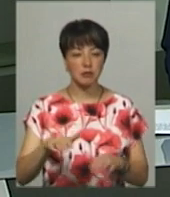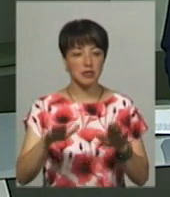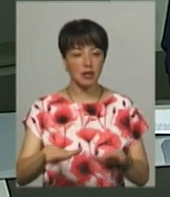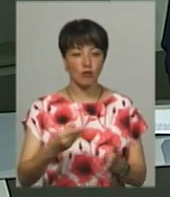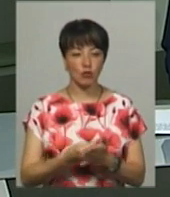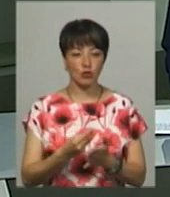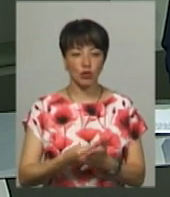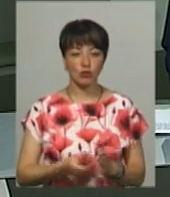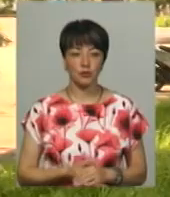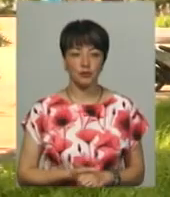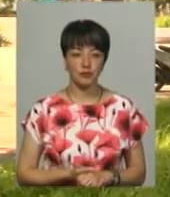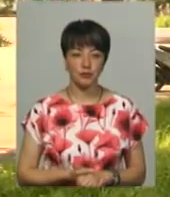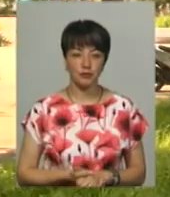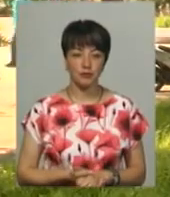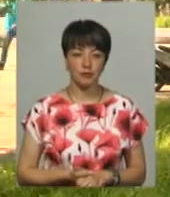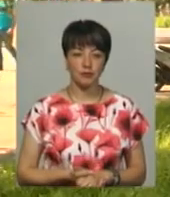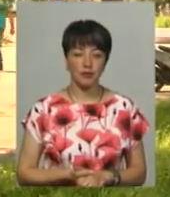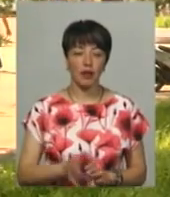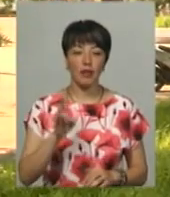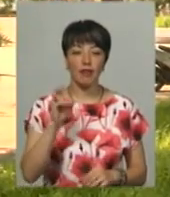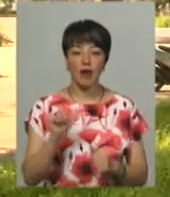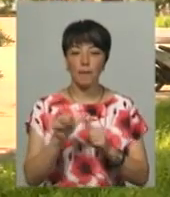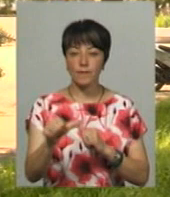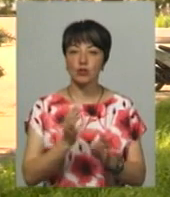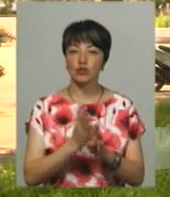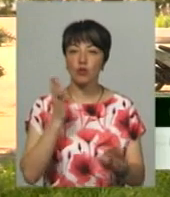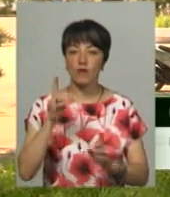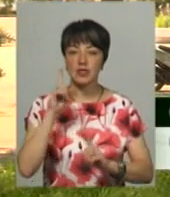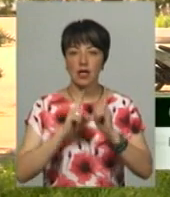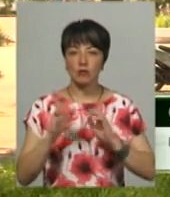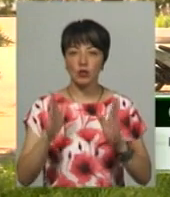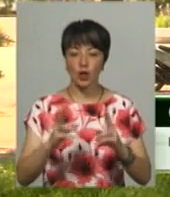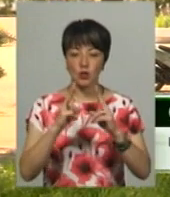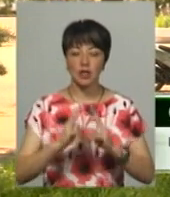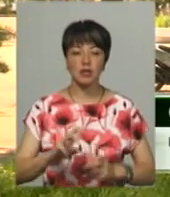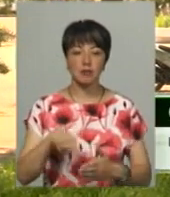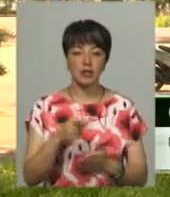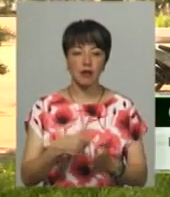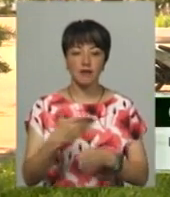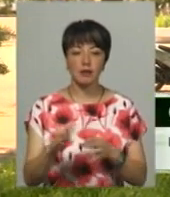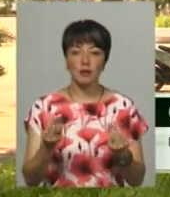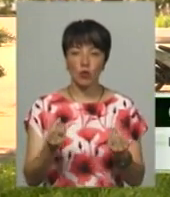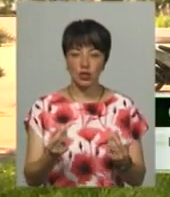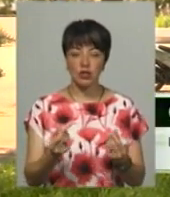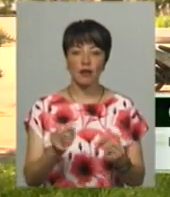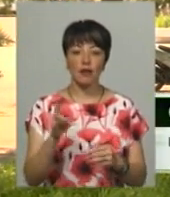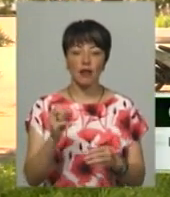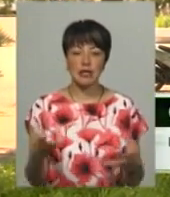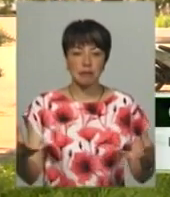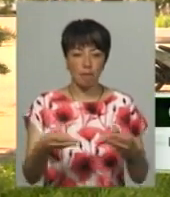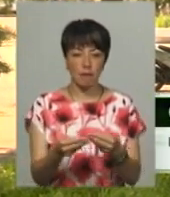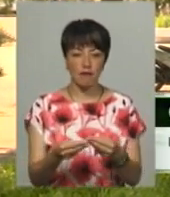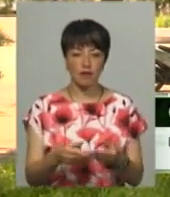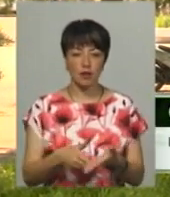місцевого бюджету. На позачерговій сесії буде розглядатися питання про виділення цих коштів на